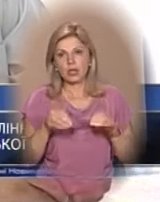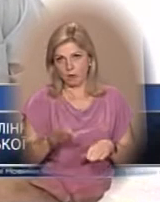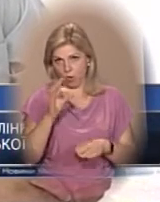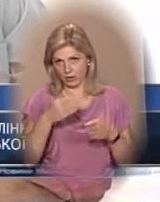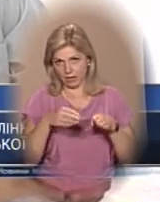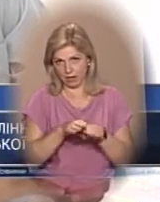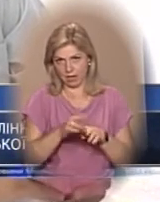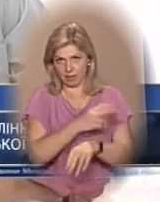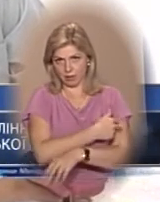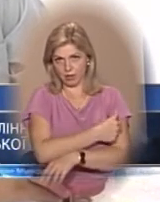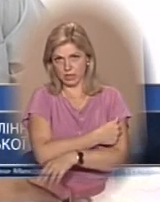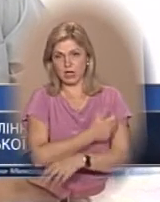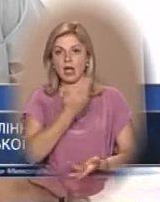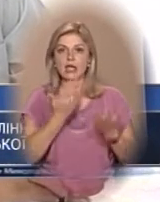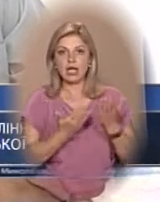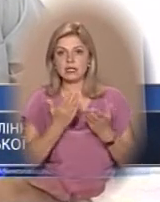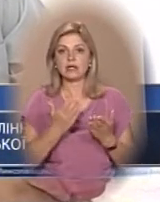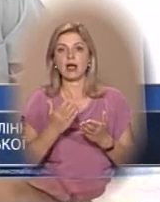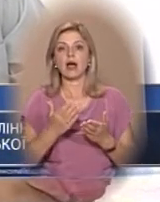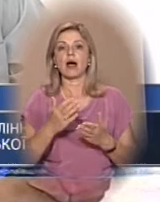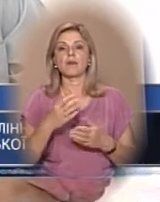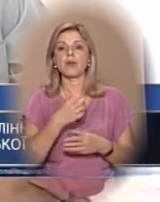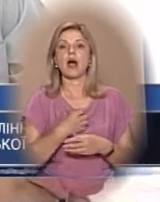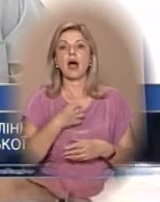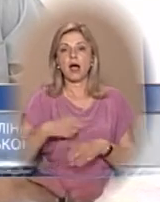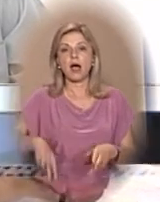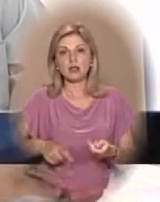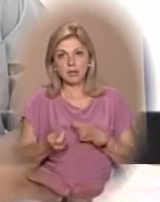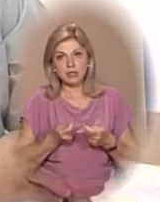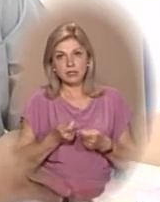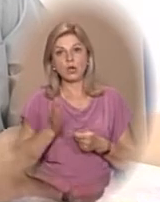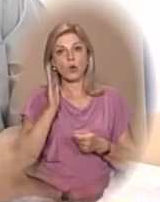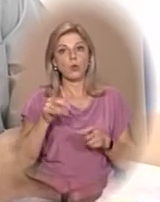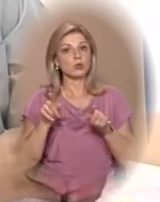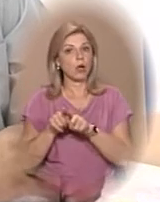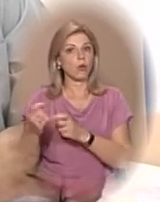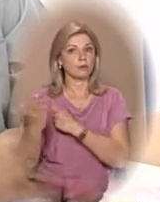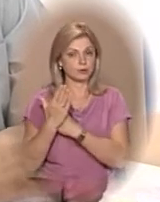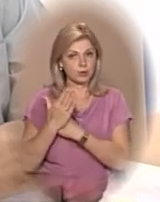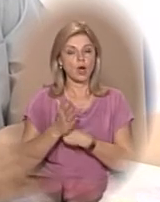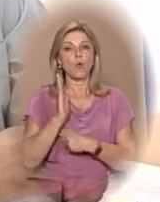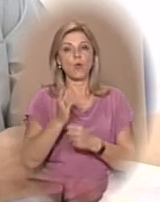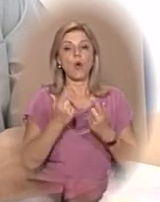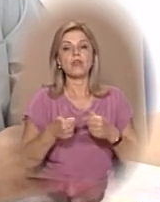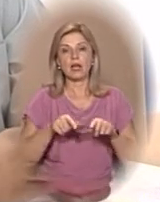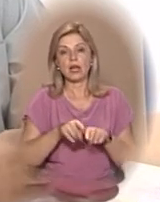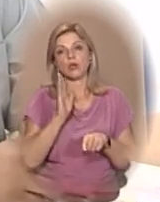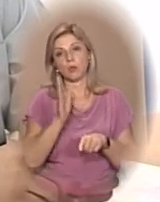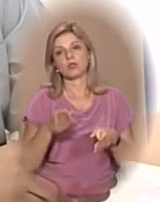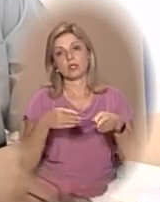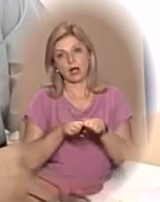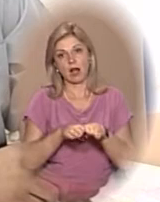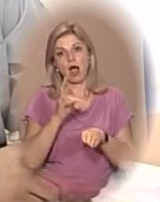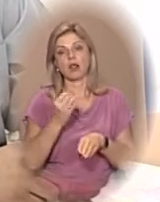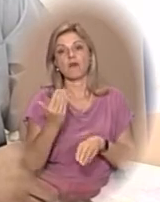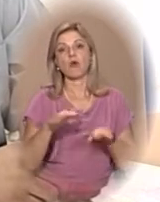цього. Якщо місцева влада, тобто райдержадміністрація, прийме таке рішення, значить відділення буде закрите, а на місці відділення